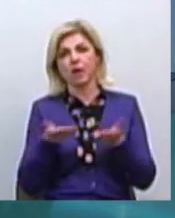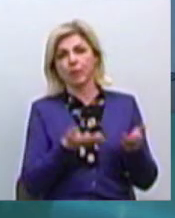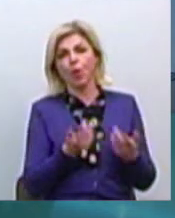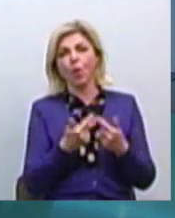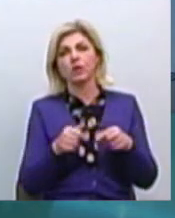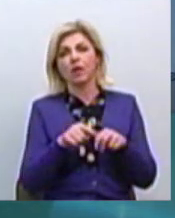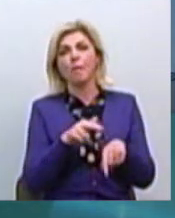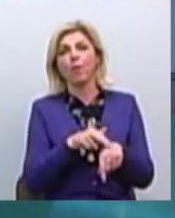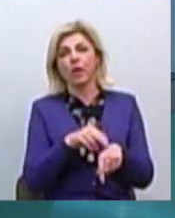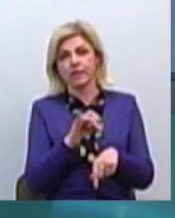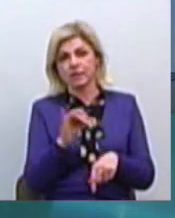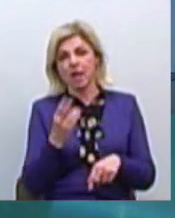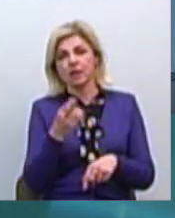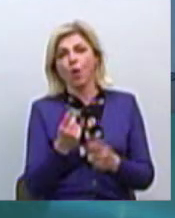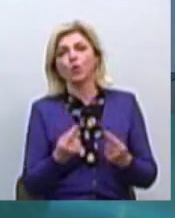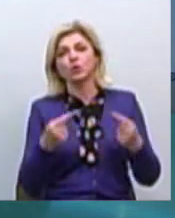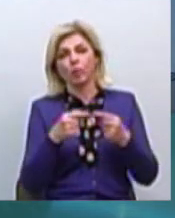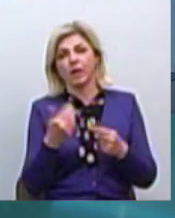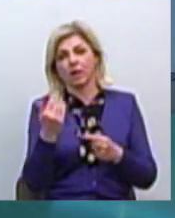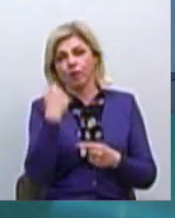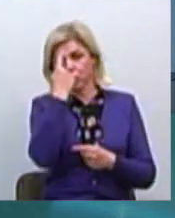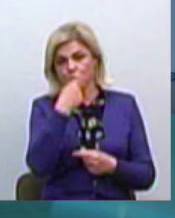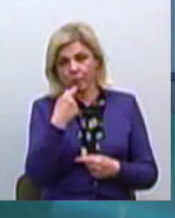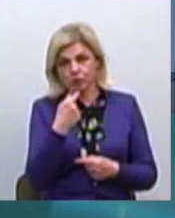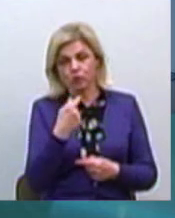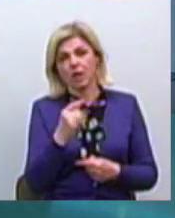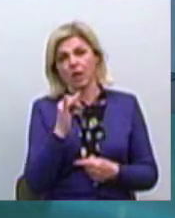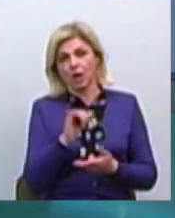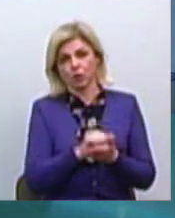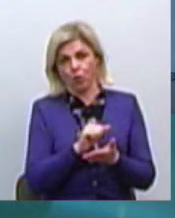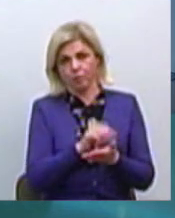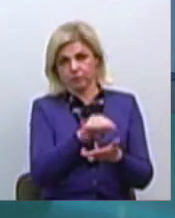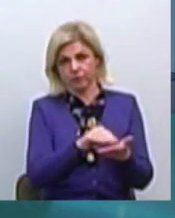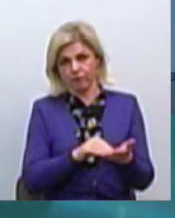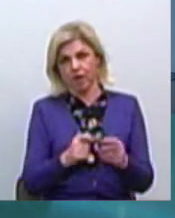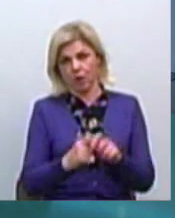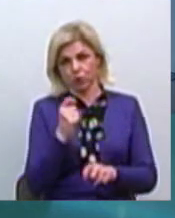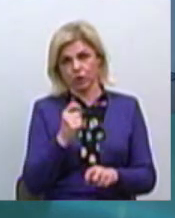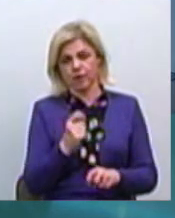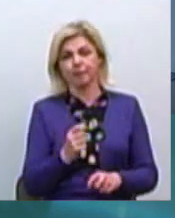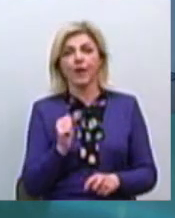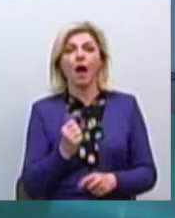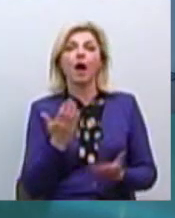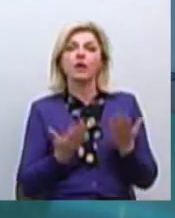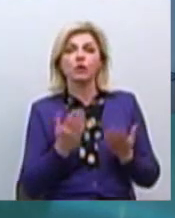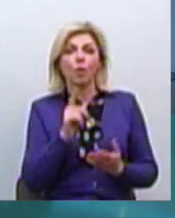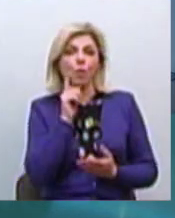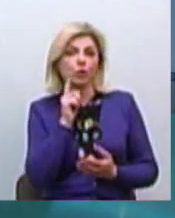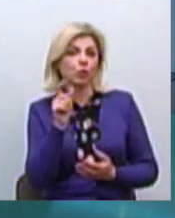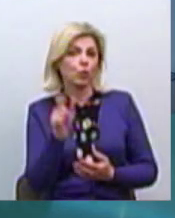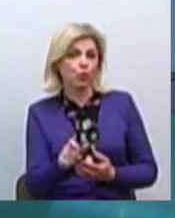відділку поліції для встановлення її особистості та документування правопорушення. А якщо молода